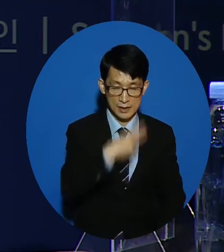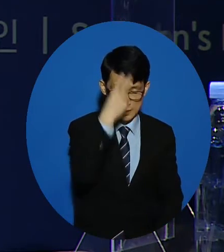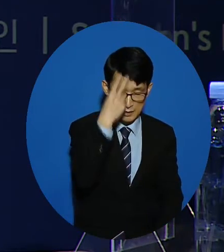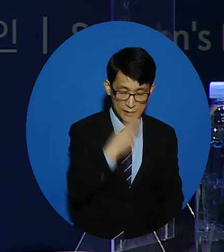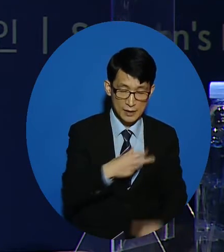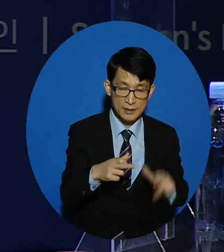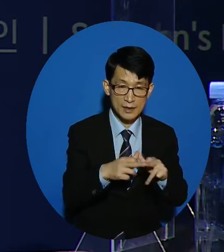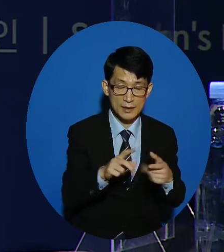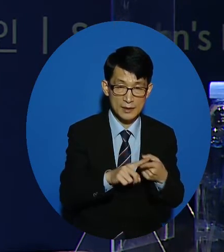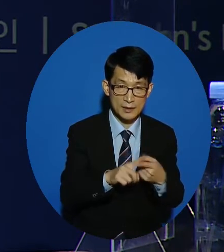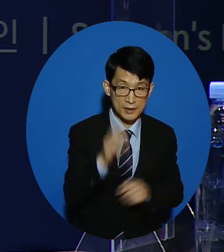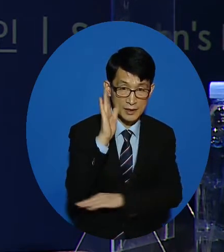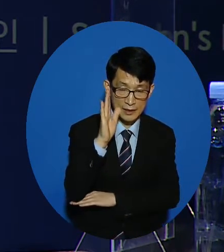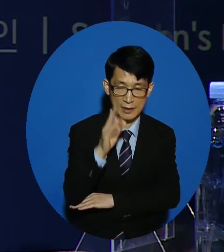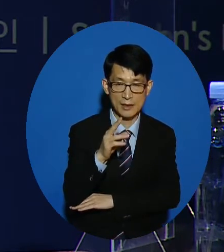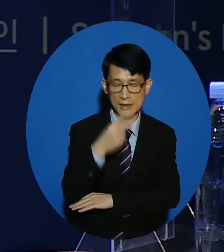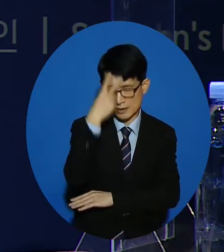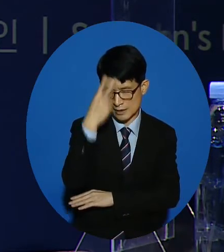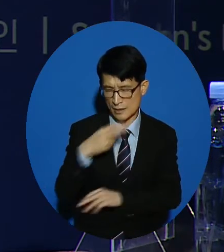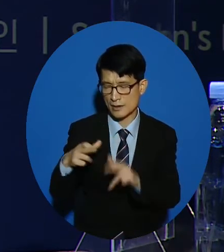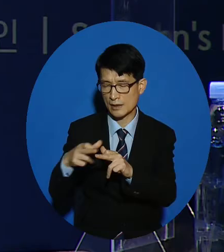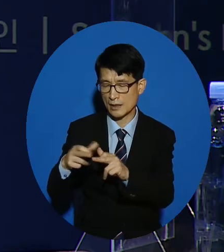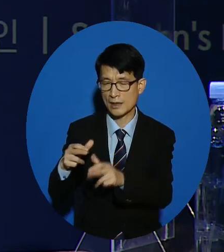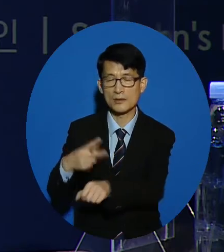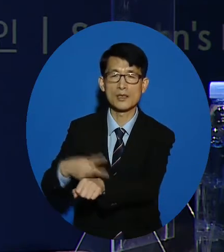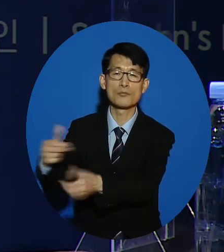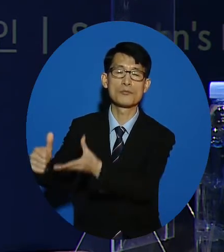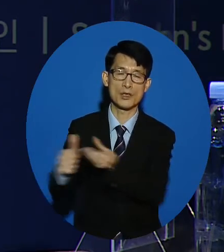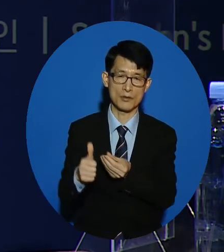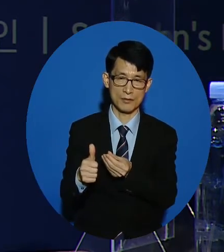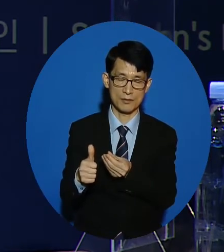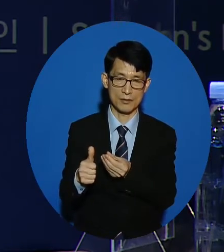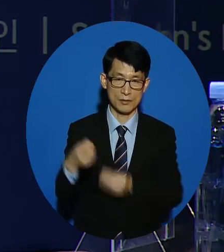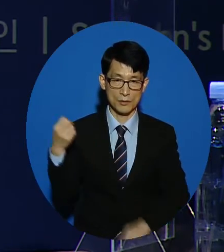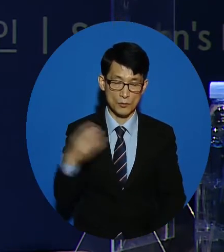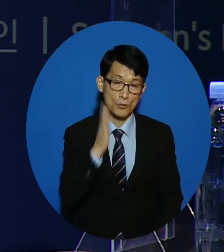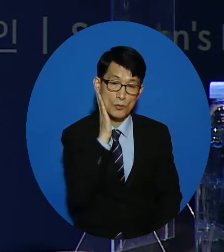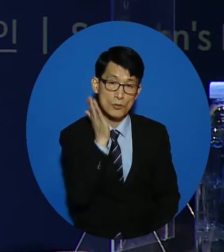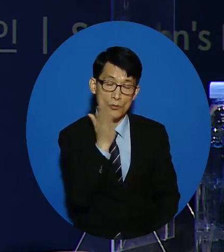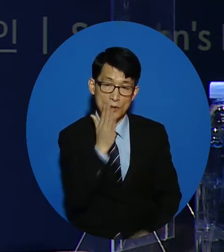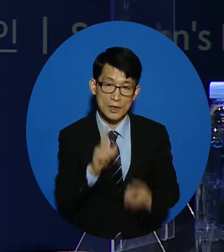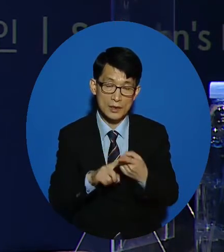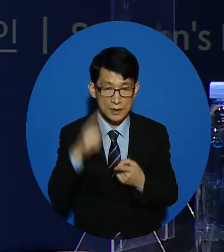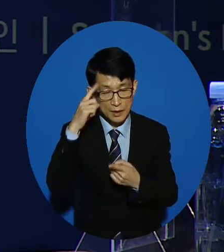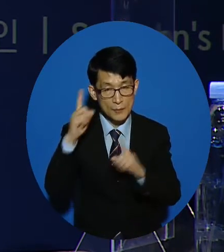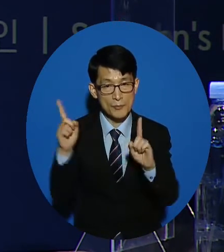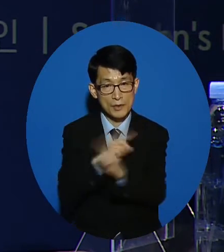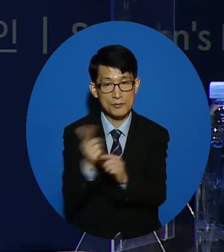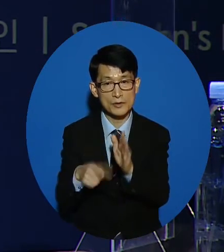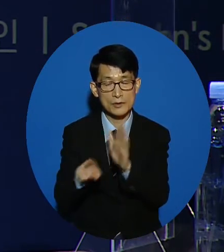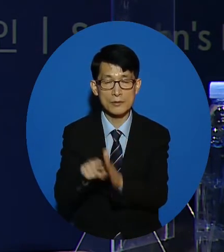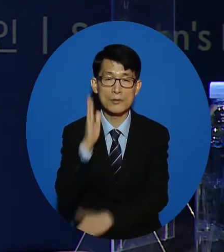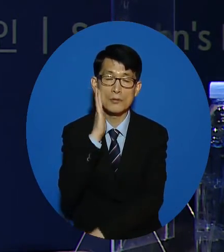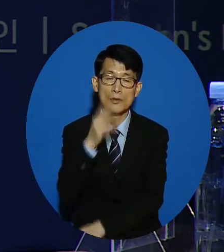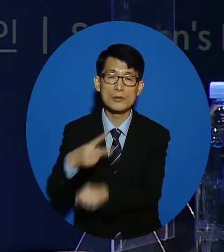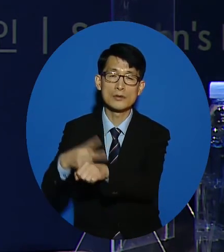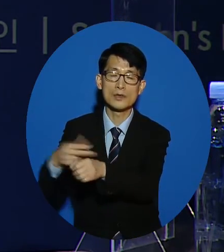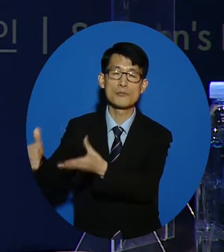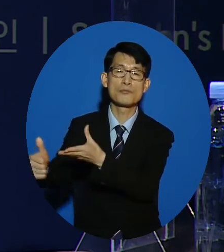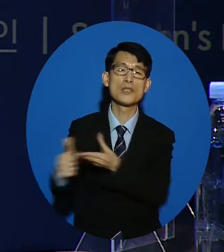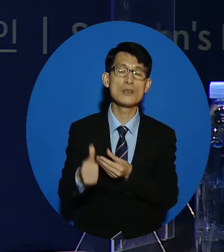당사자가 충분하게 장애 영역을 제일 먼저 인식 개선을 시켜야 할 곳은